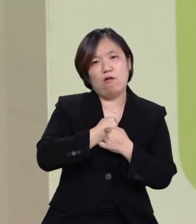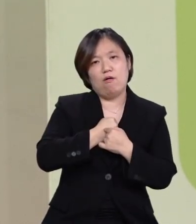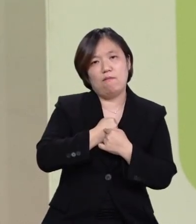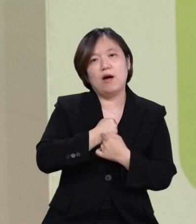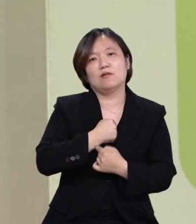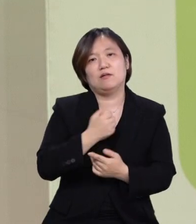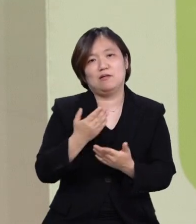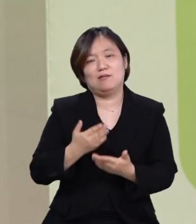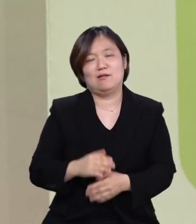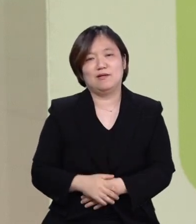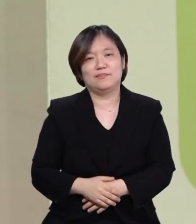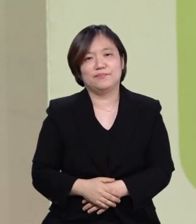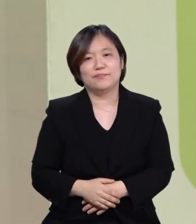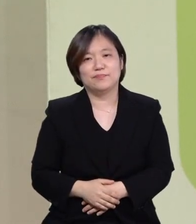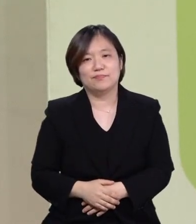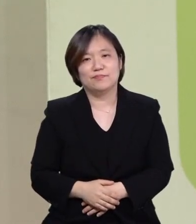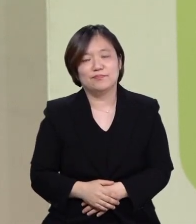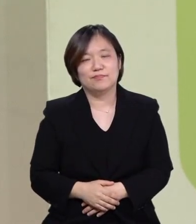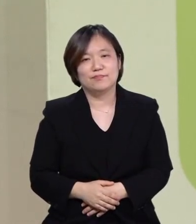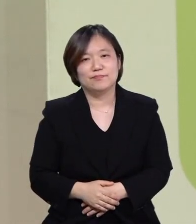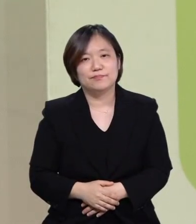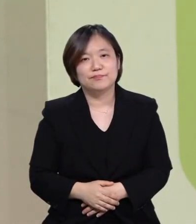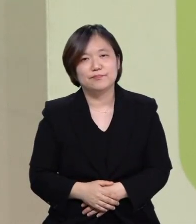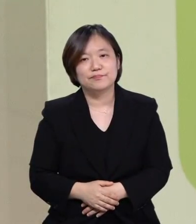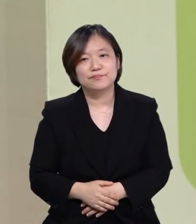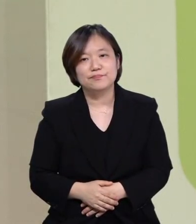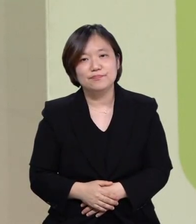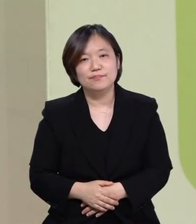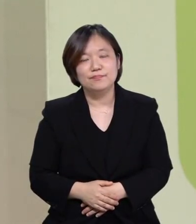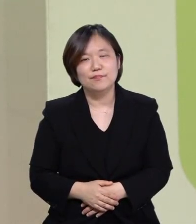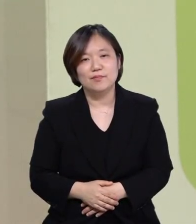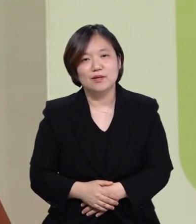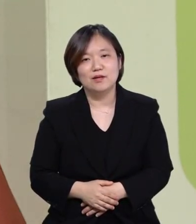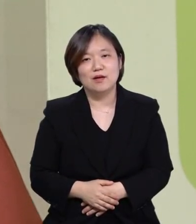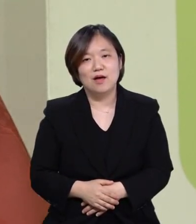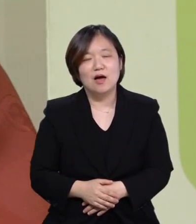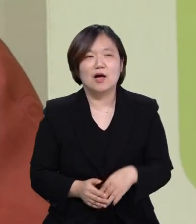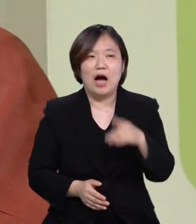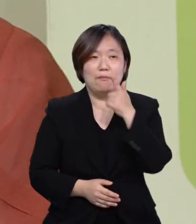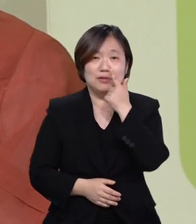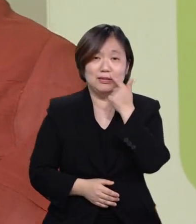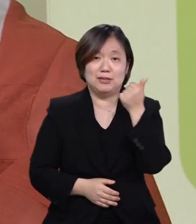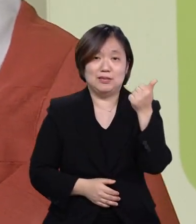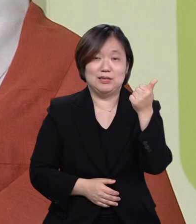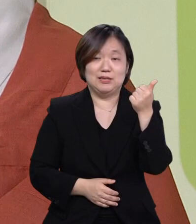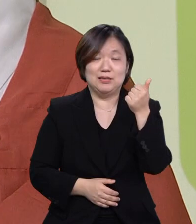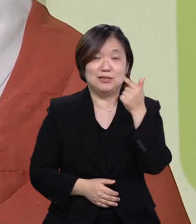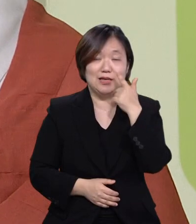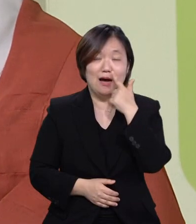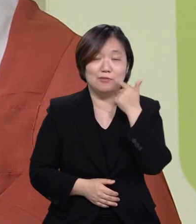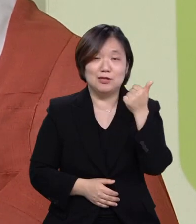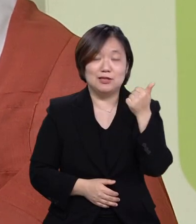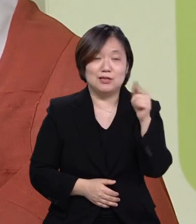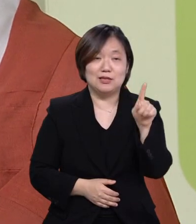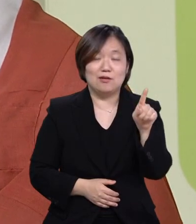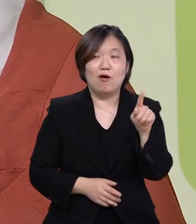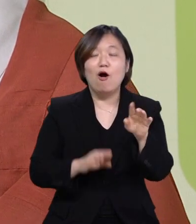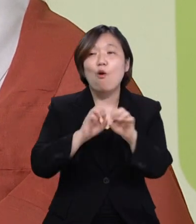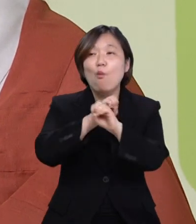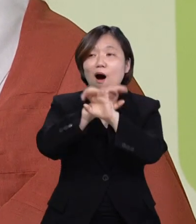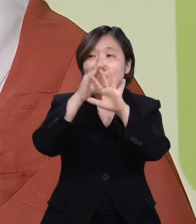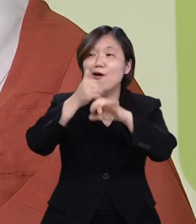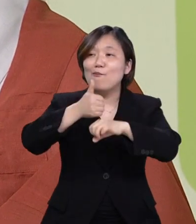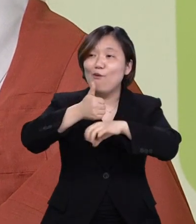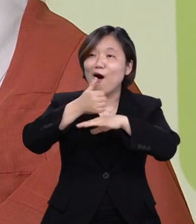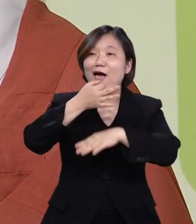어떤 큰 어떤 감정을 느끼게 되었답니다 그러면서 아버지께서 그때 그 관세음보살의